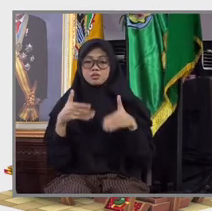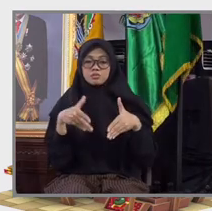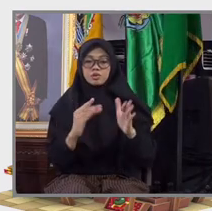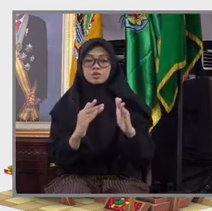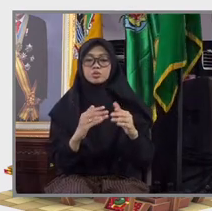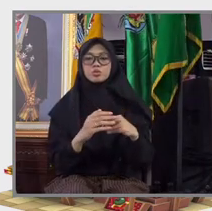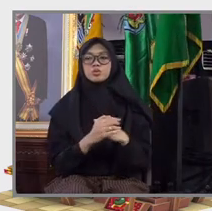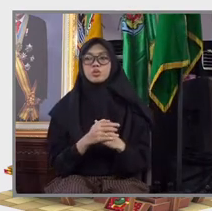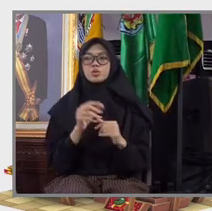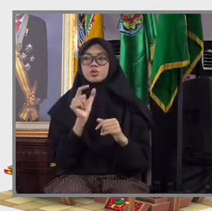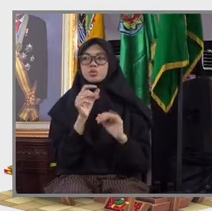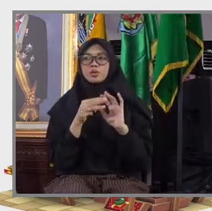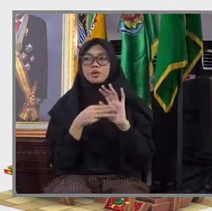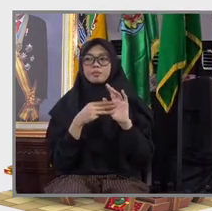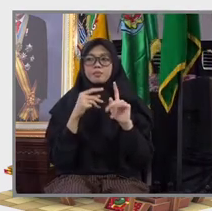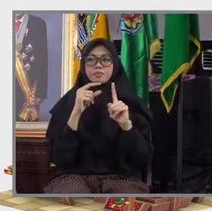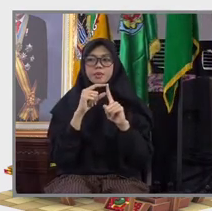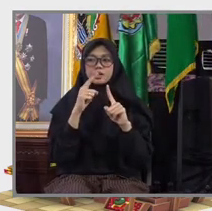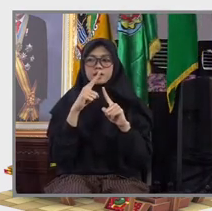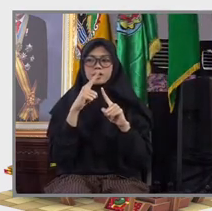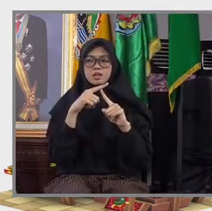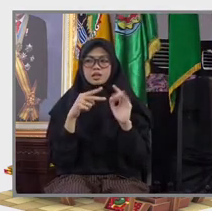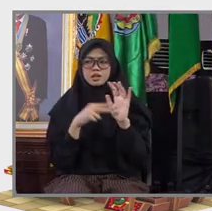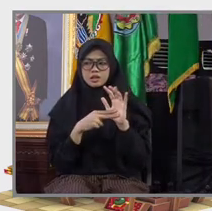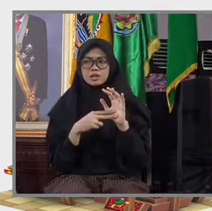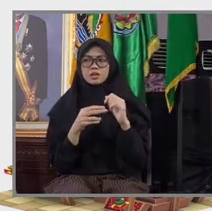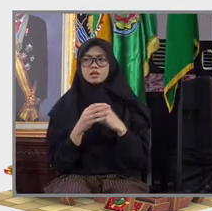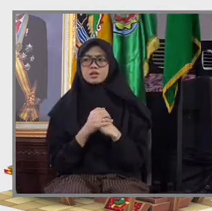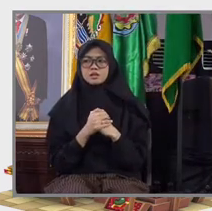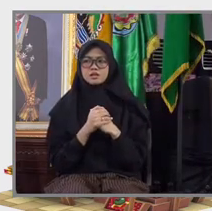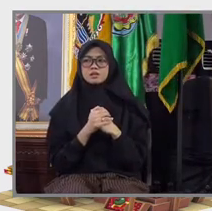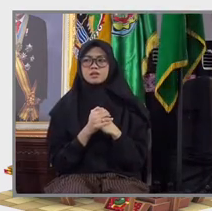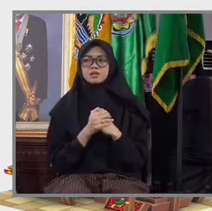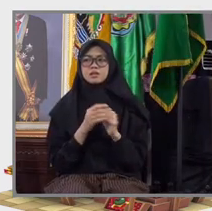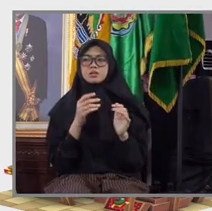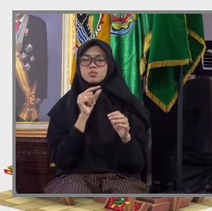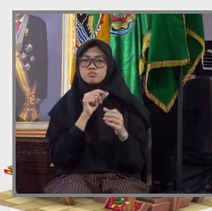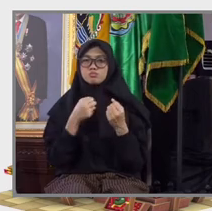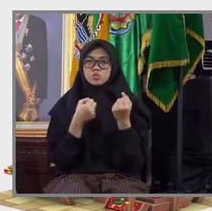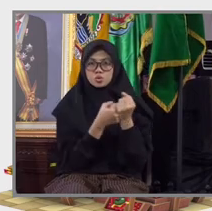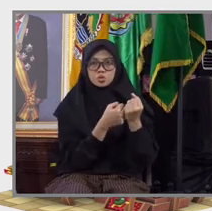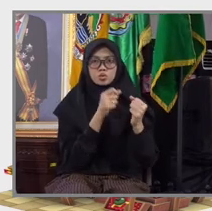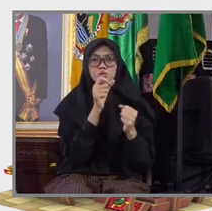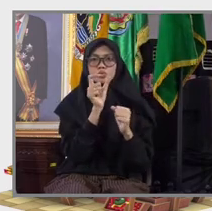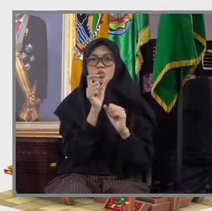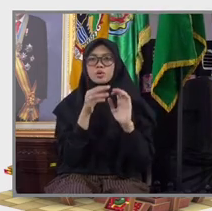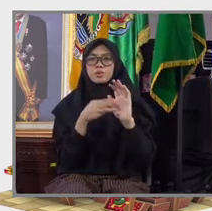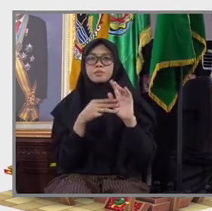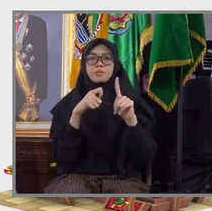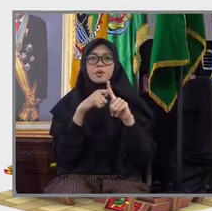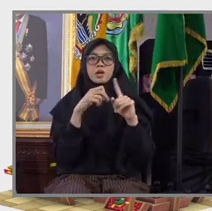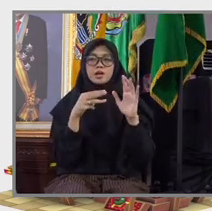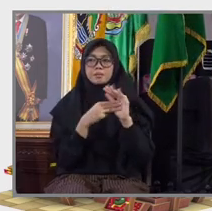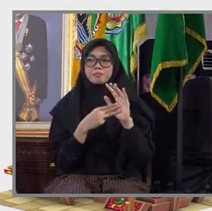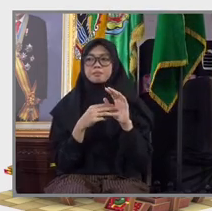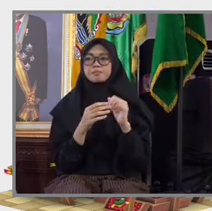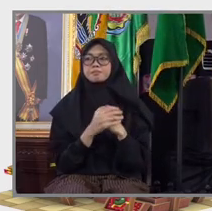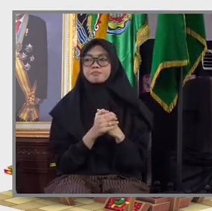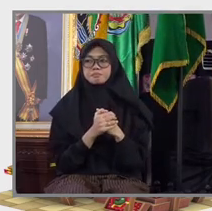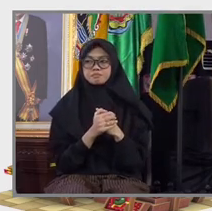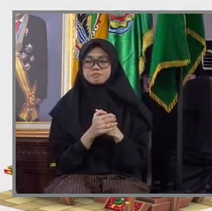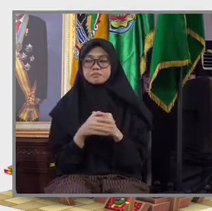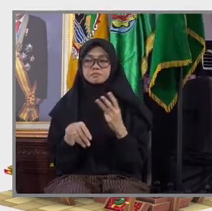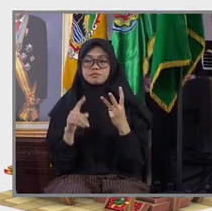produksi UMKM di Plut Kendal, pengembangan UMKM ini sebagai ekonomi kerakyatan supaya bisa berjalan.